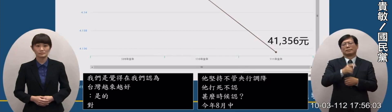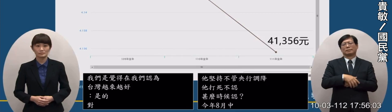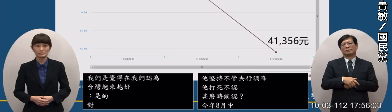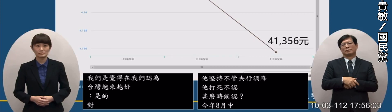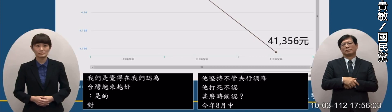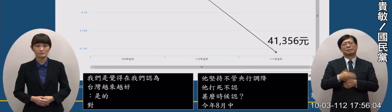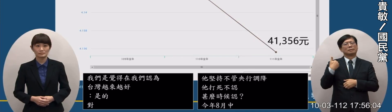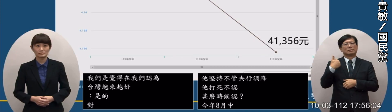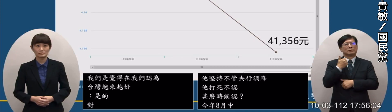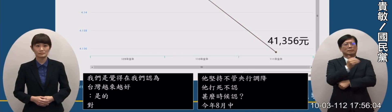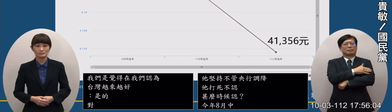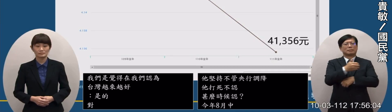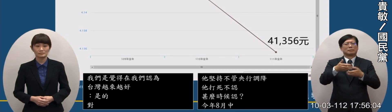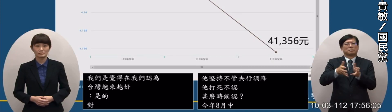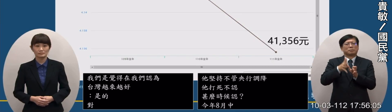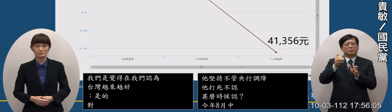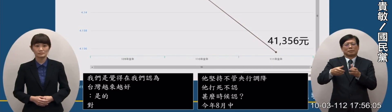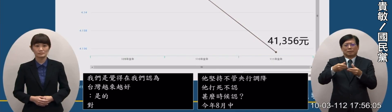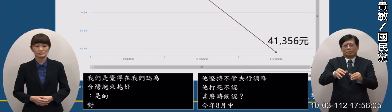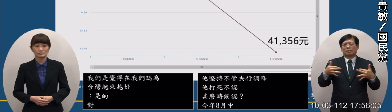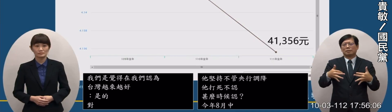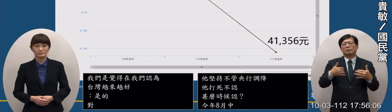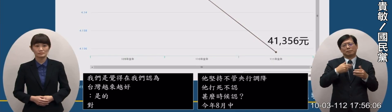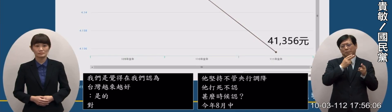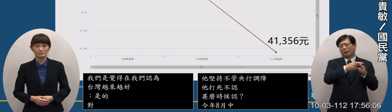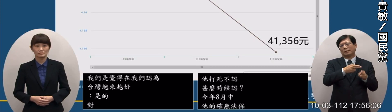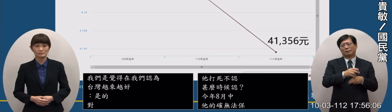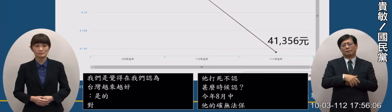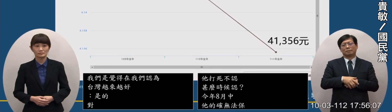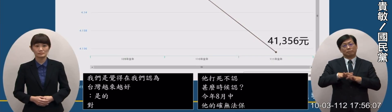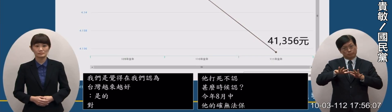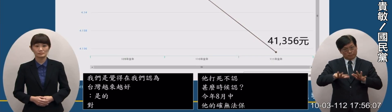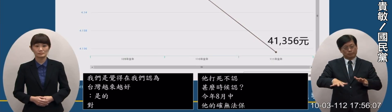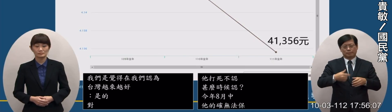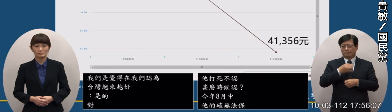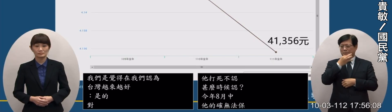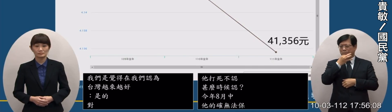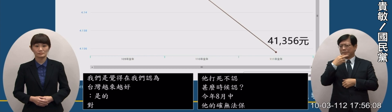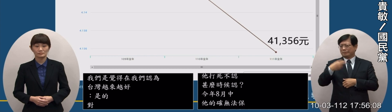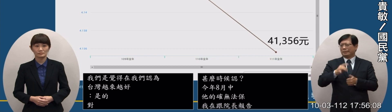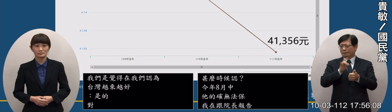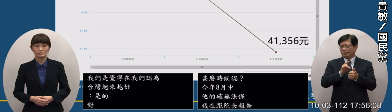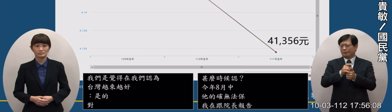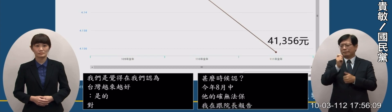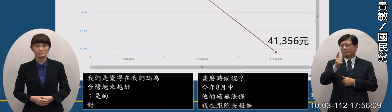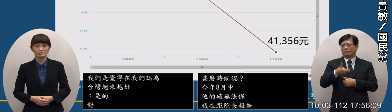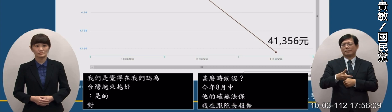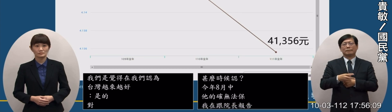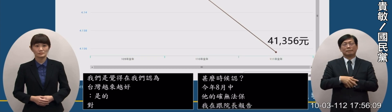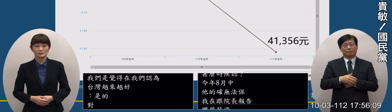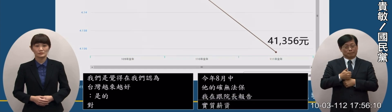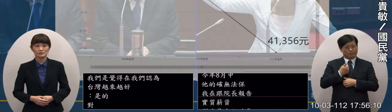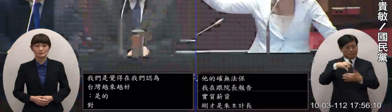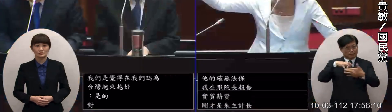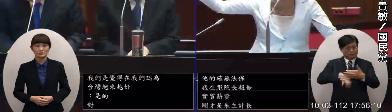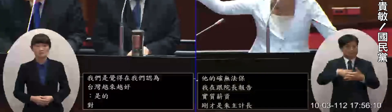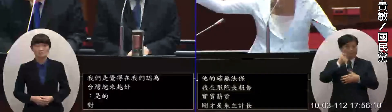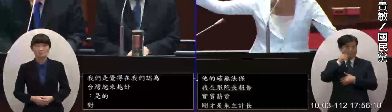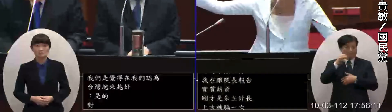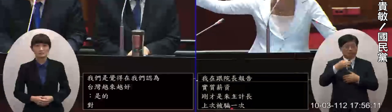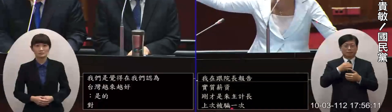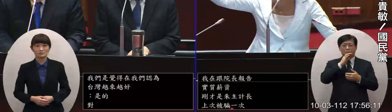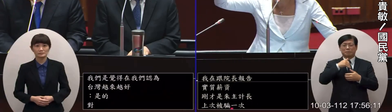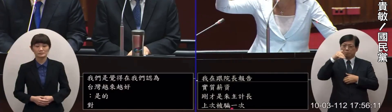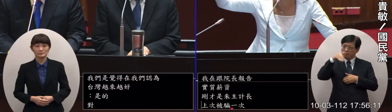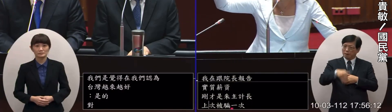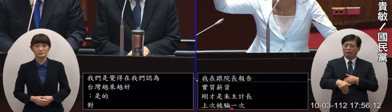因为陈吉仲的这个蛋的东西，你相信他。我现在很怕你又被骗，所以实质薪资倒退路